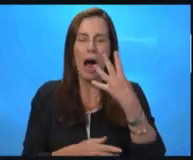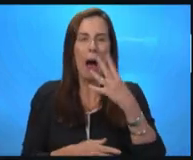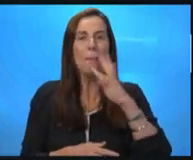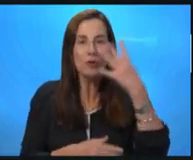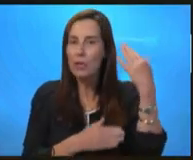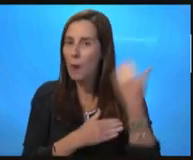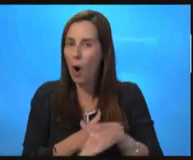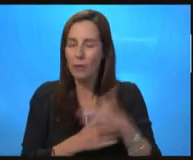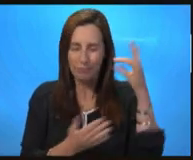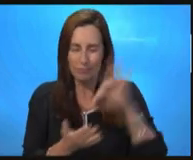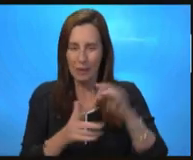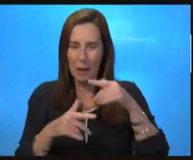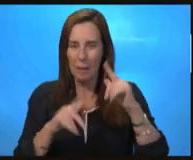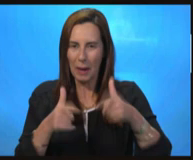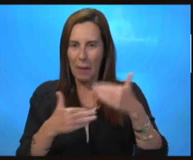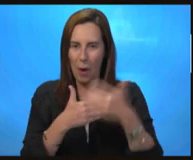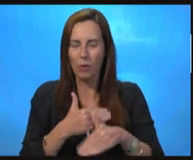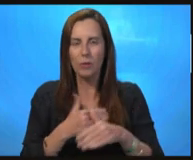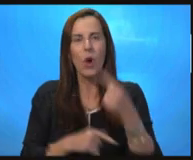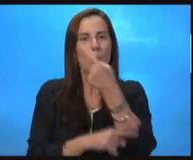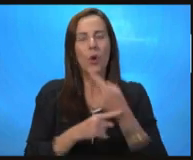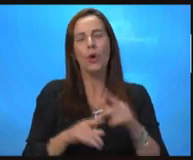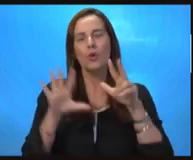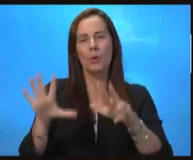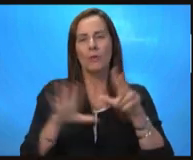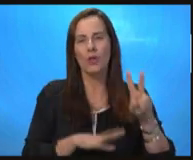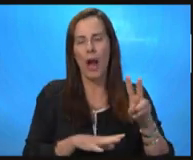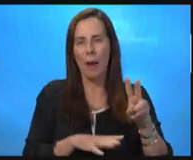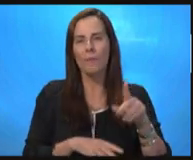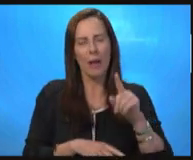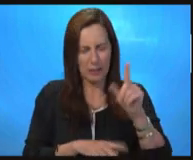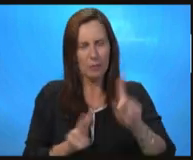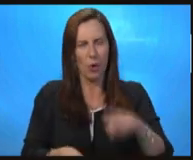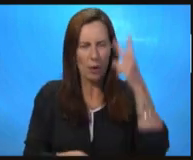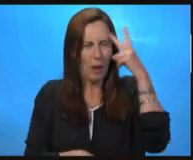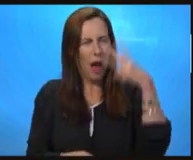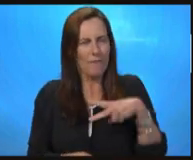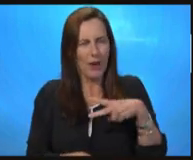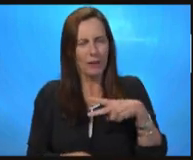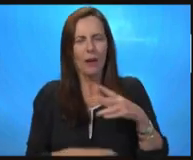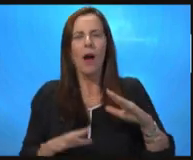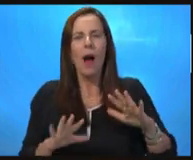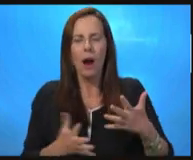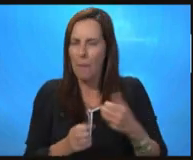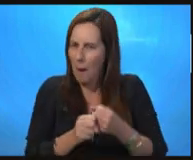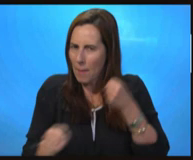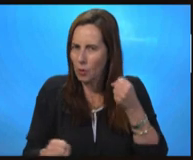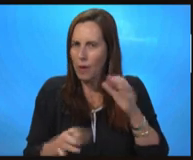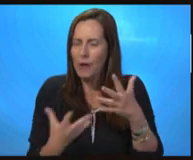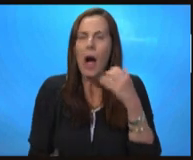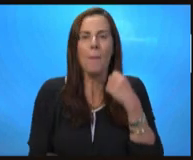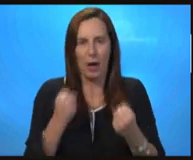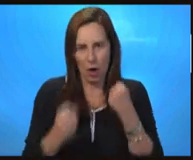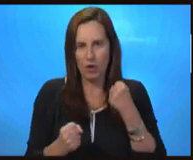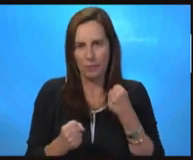האחרונות מאז מבצע צוק איתן נורו 82 רקטות. אז אתם יכולים להבין כמה מתוח וכמה קשה,